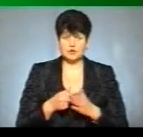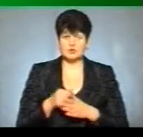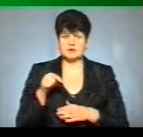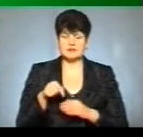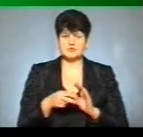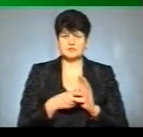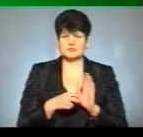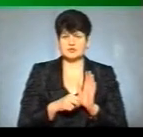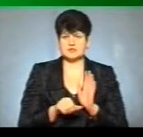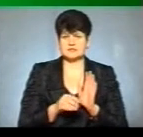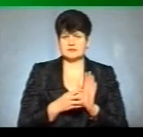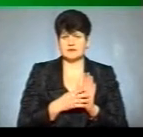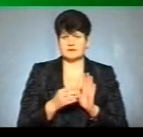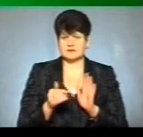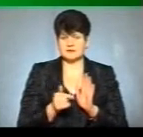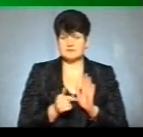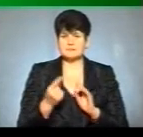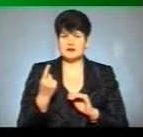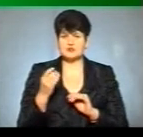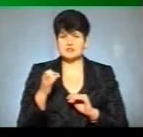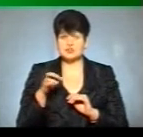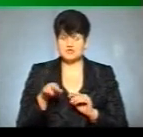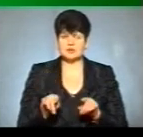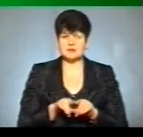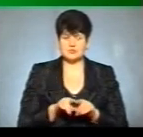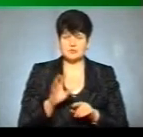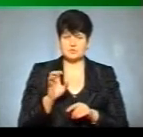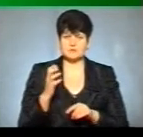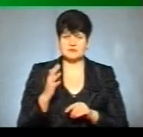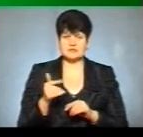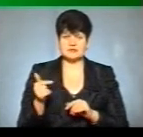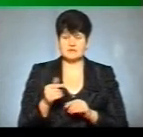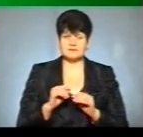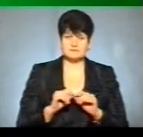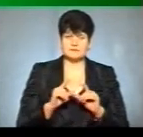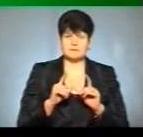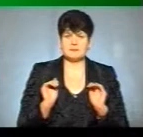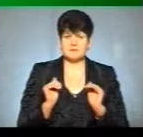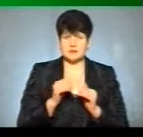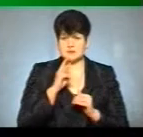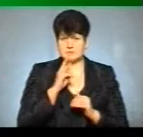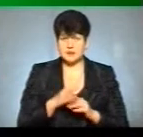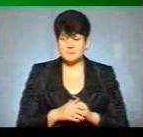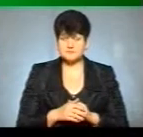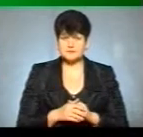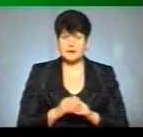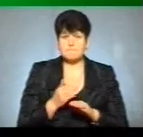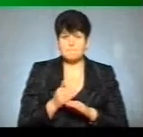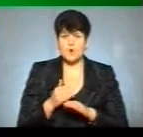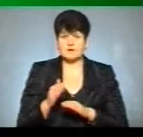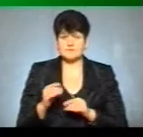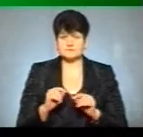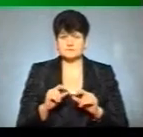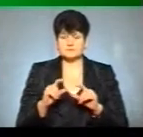1769 гривень. З 1 січня також на 550 гривень зросла мінімальна заробітна плата. Поетапно зростатиме